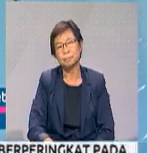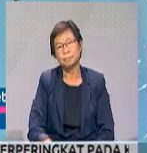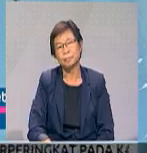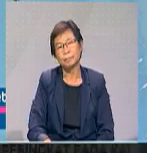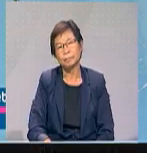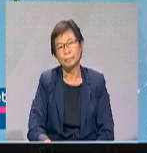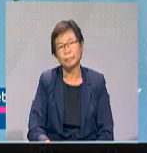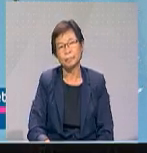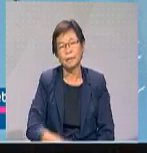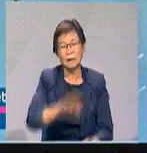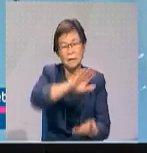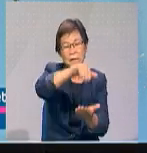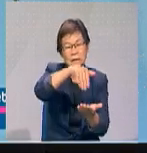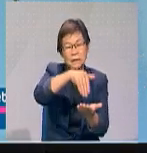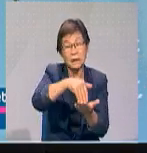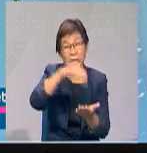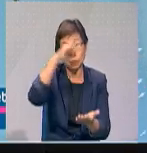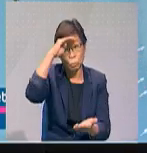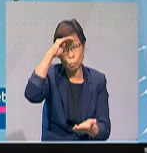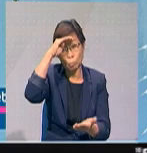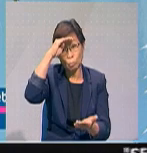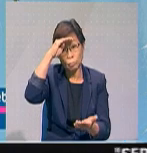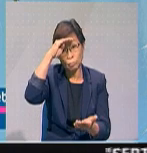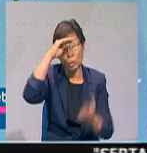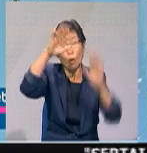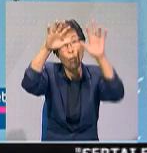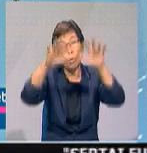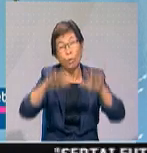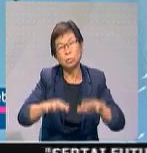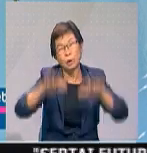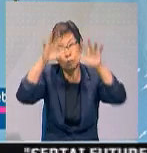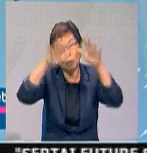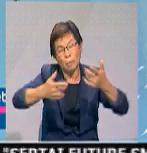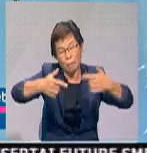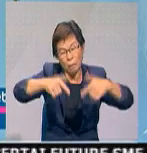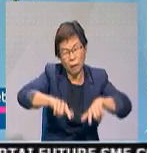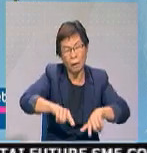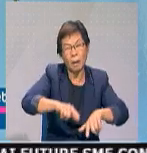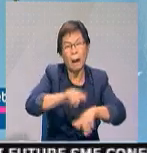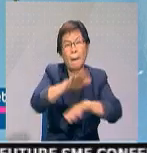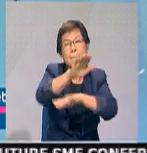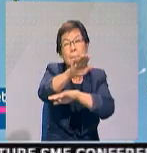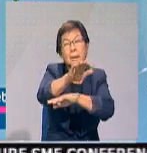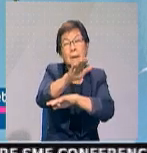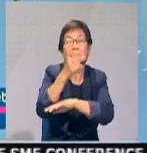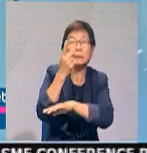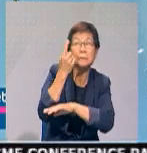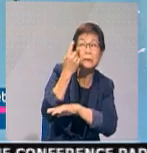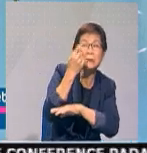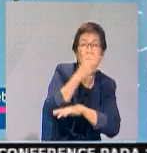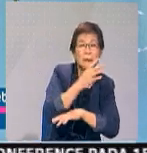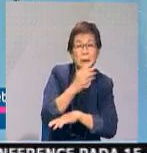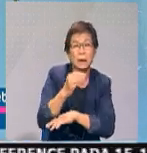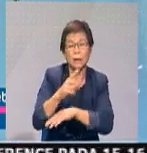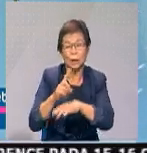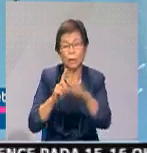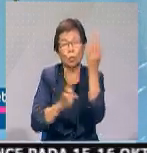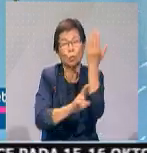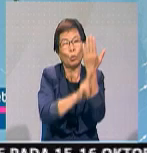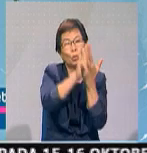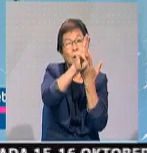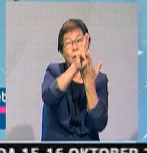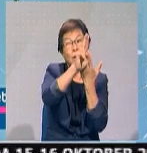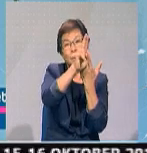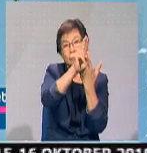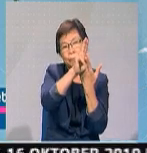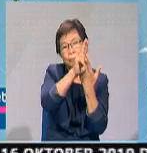Di kawasan Tengah Johor ini, hujan adalah hasil yang berlaku pada sebelah petang tadi. Manakala di utara Semenanjung